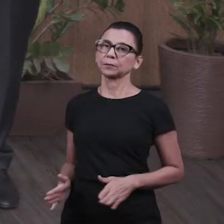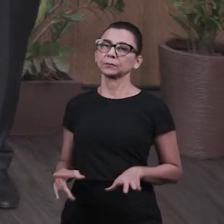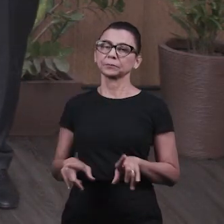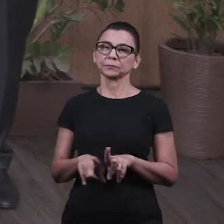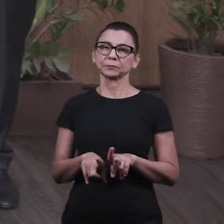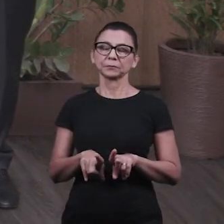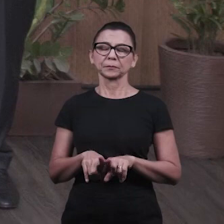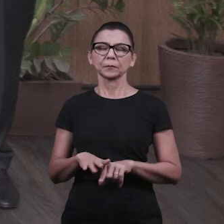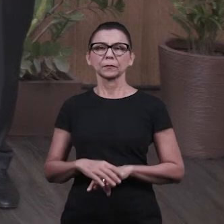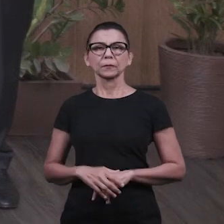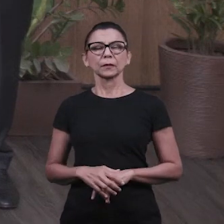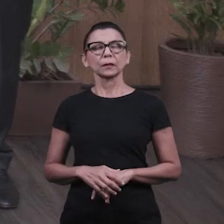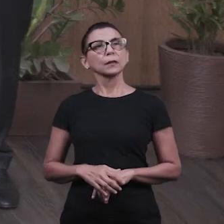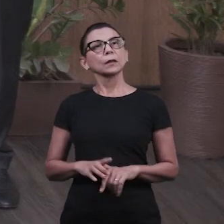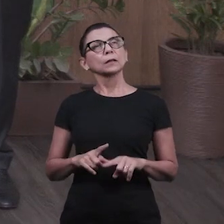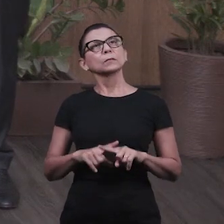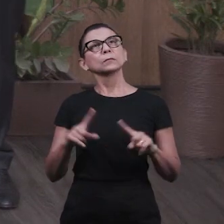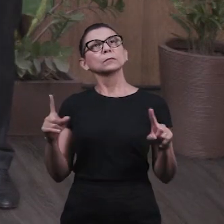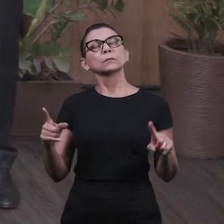fidèle,